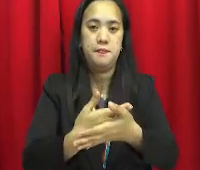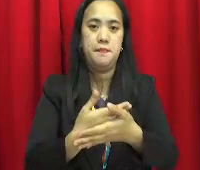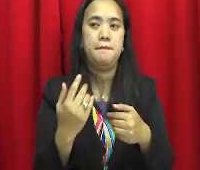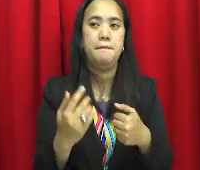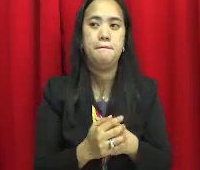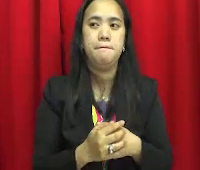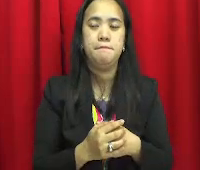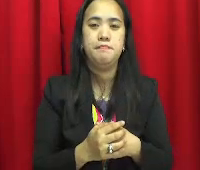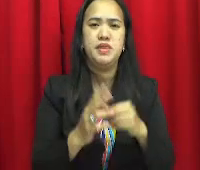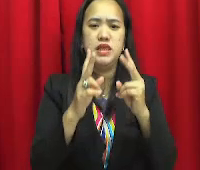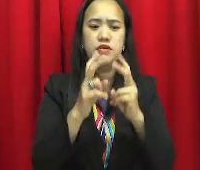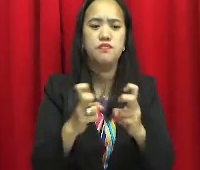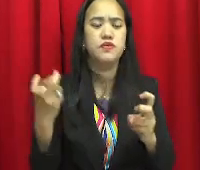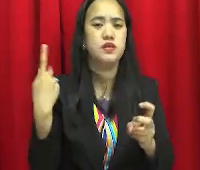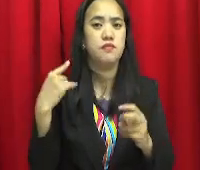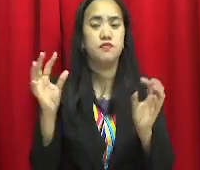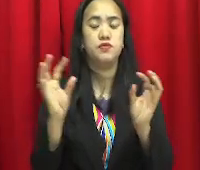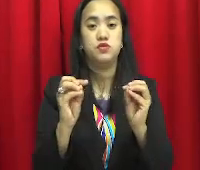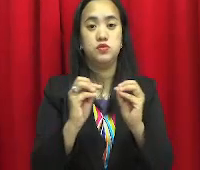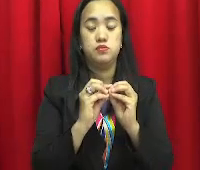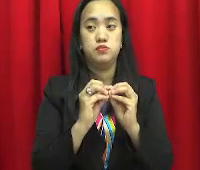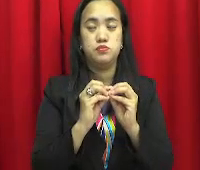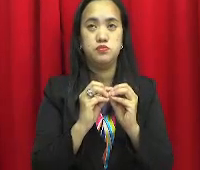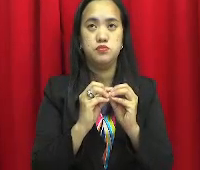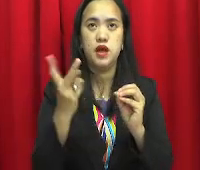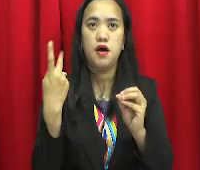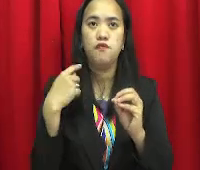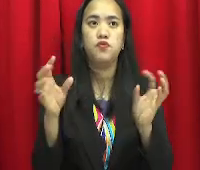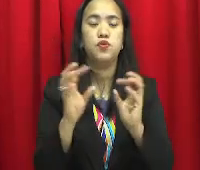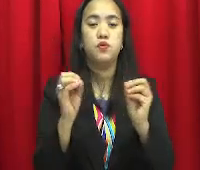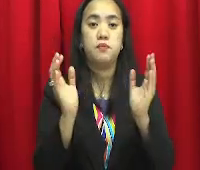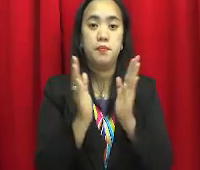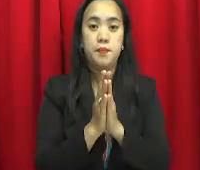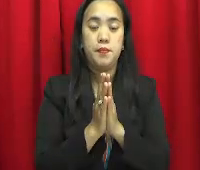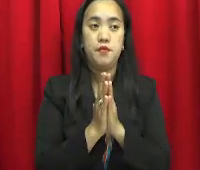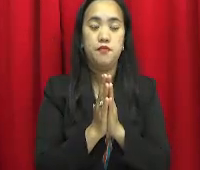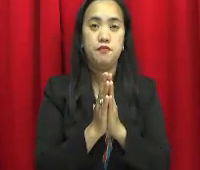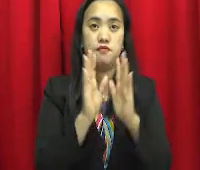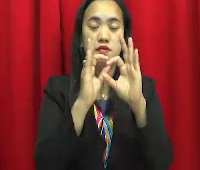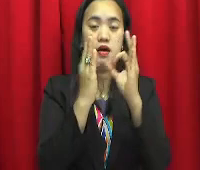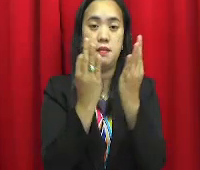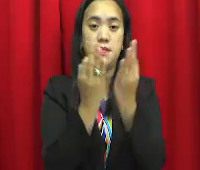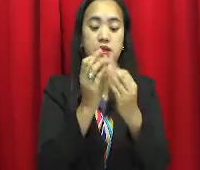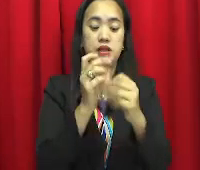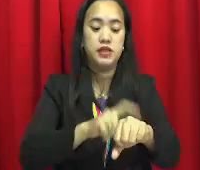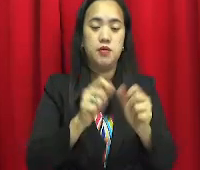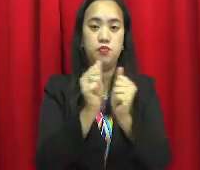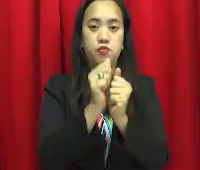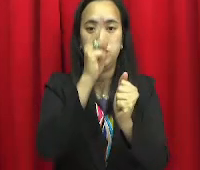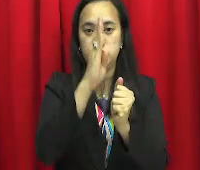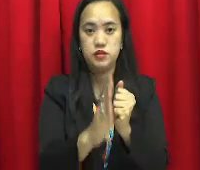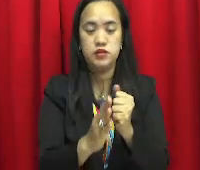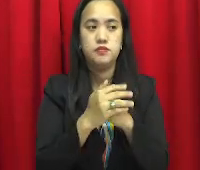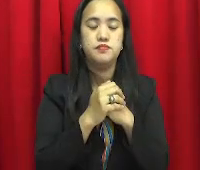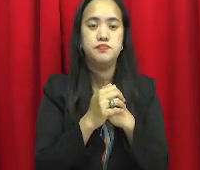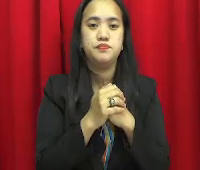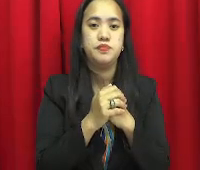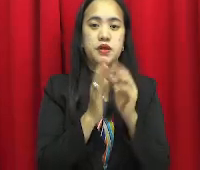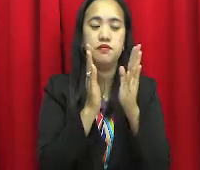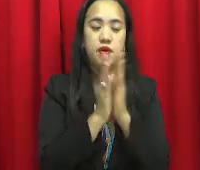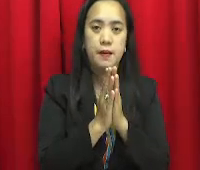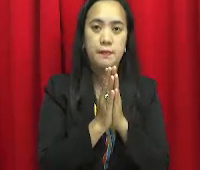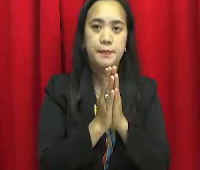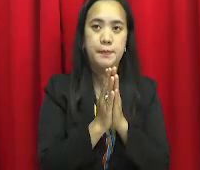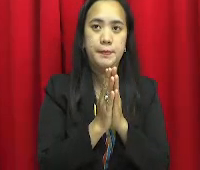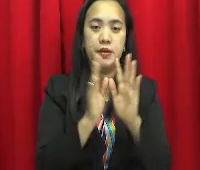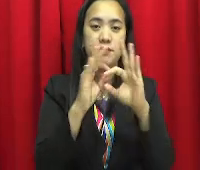yung panalangin ng pamilya eh. Prayer for the family or family time, family prayer time, you